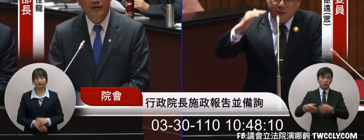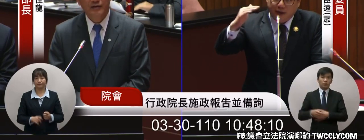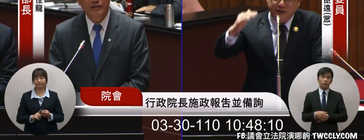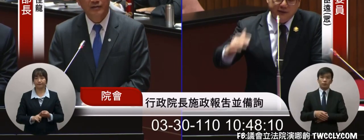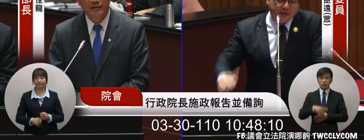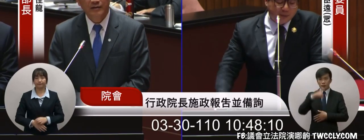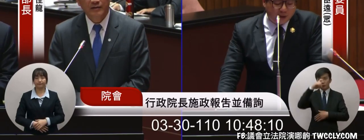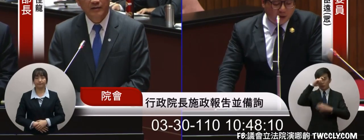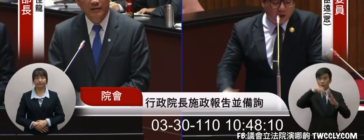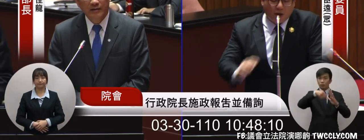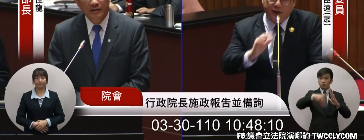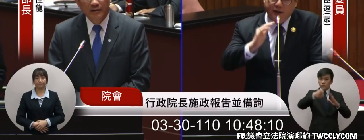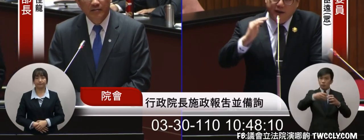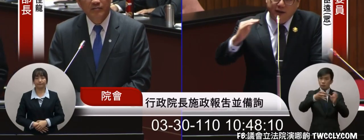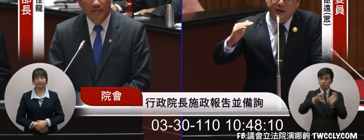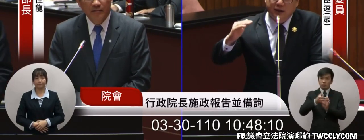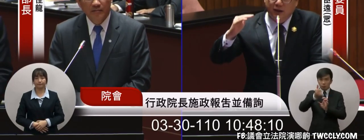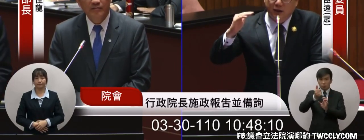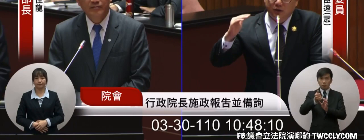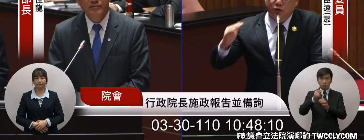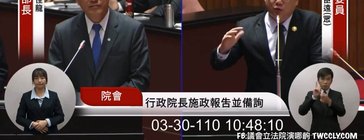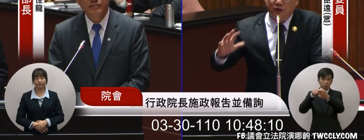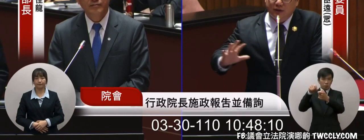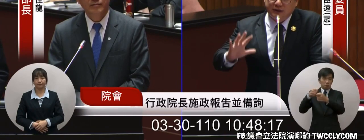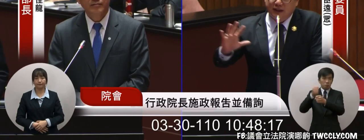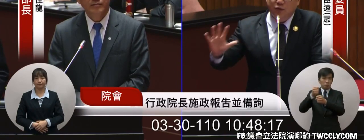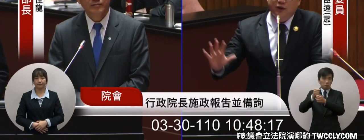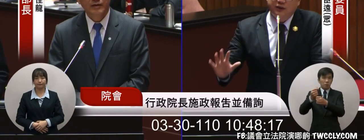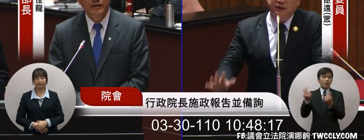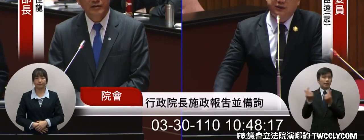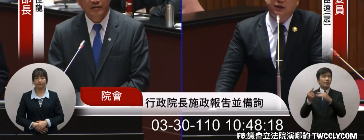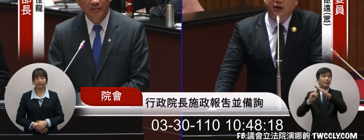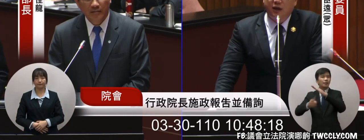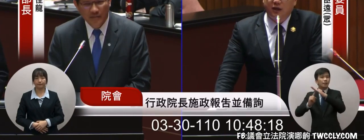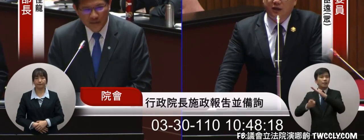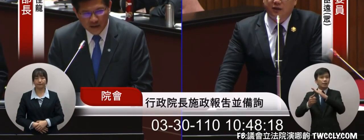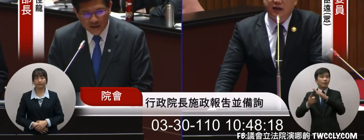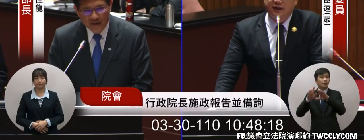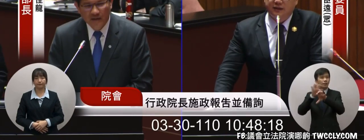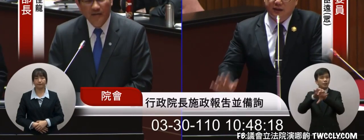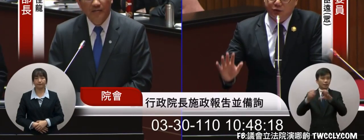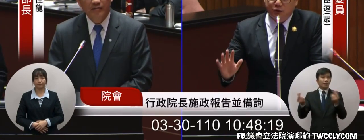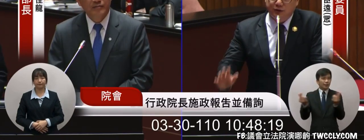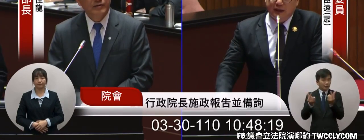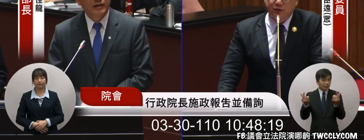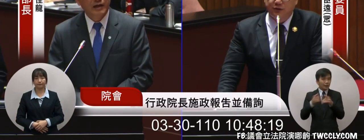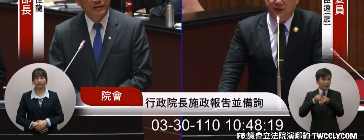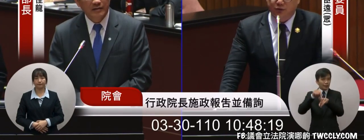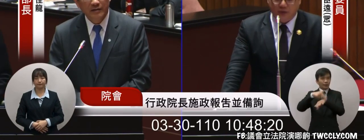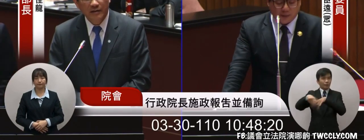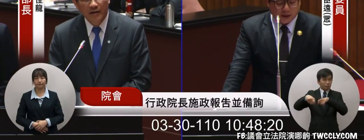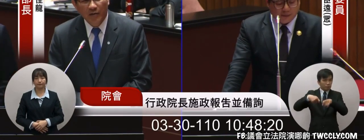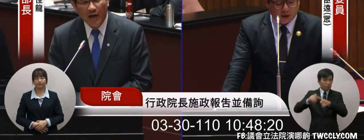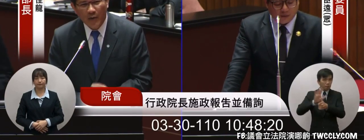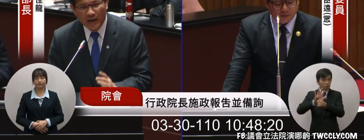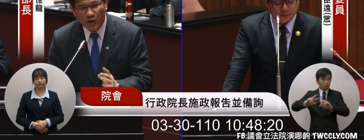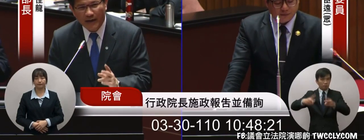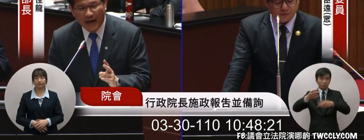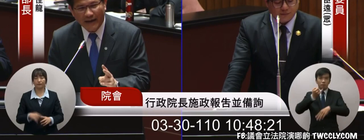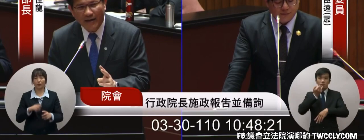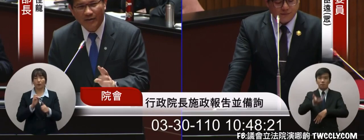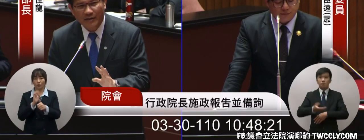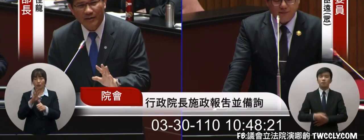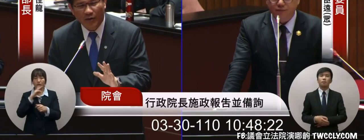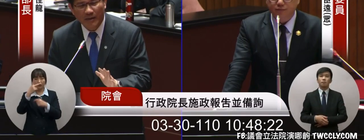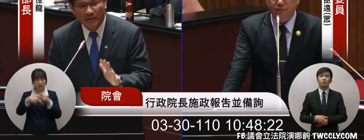希望部長跟院長我們還是在這方面可以以這個準活到的相關的這些概念上去來去協助好不好我